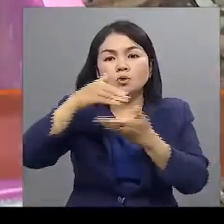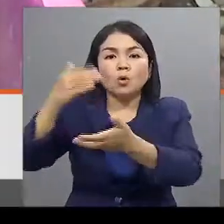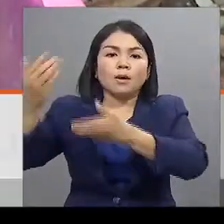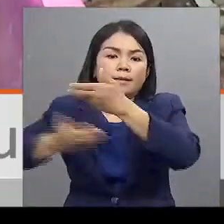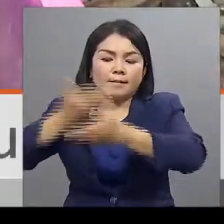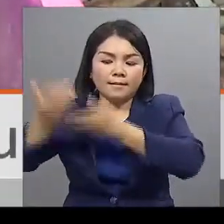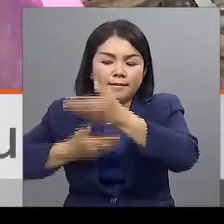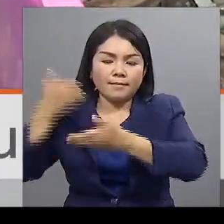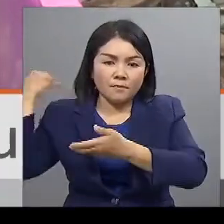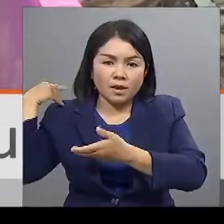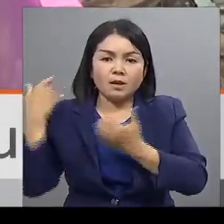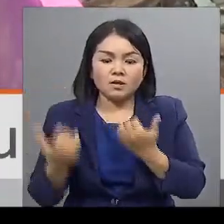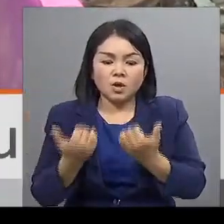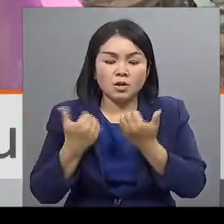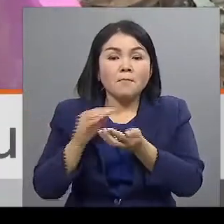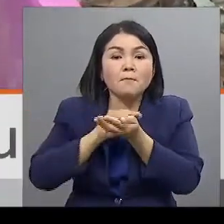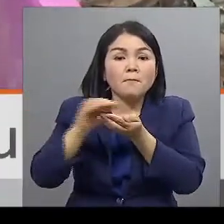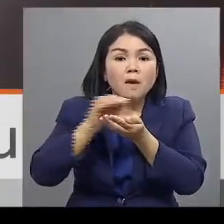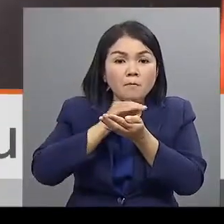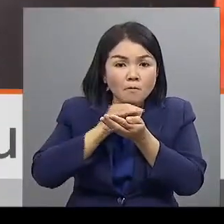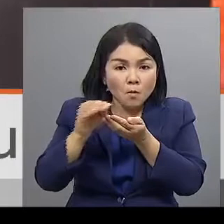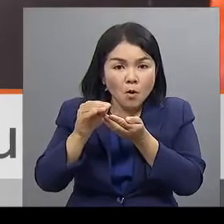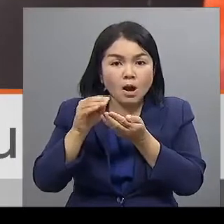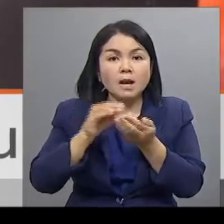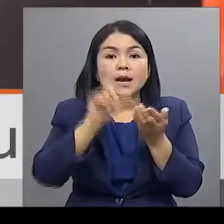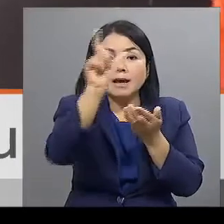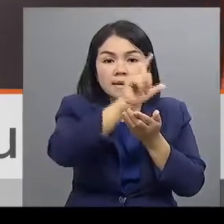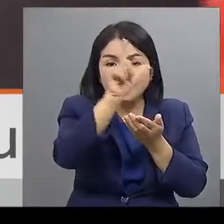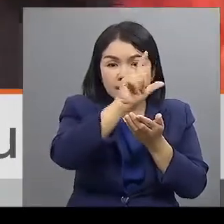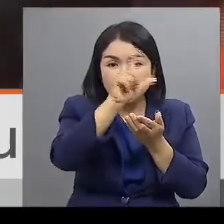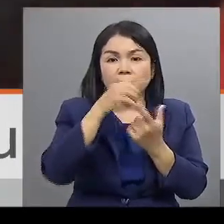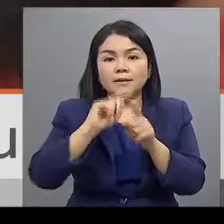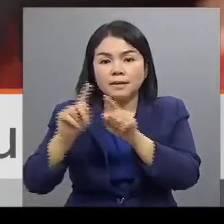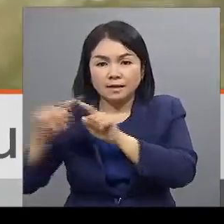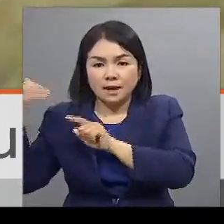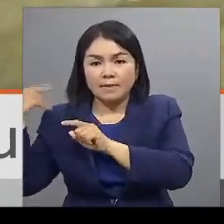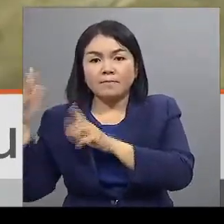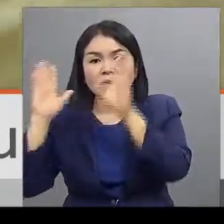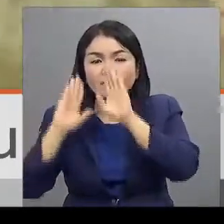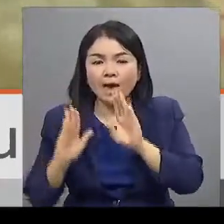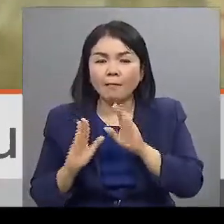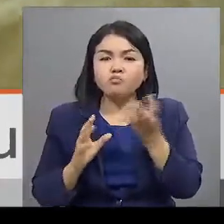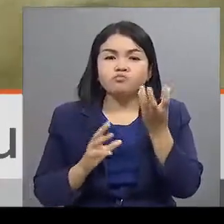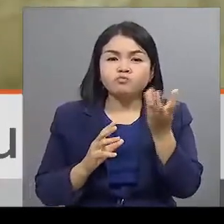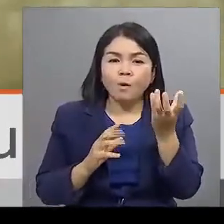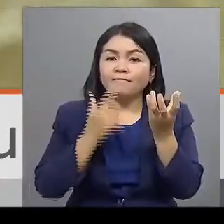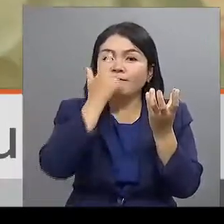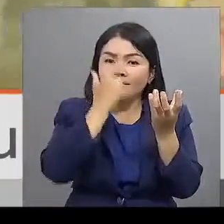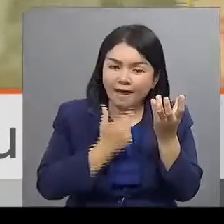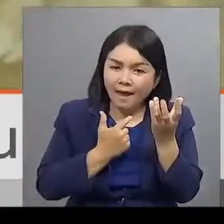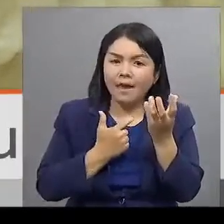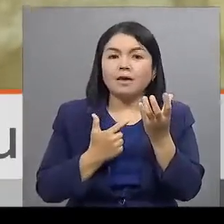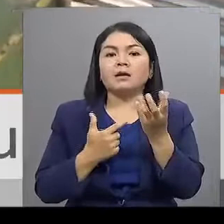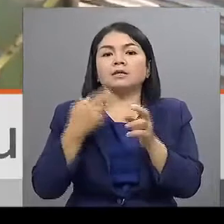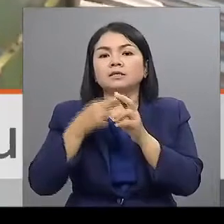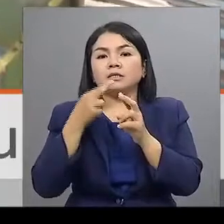ขณะนี้มะม่วงในพื้นที่กำลังออกสู่ตลาดโดยมะม่วงมีทั้งพันธุ์อาทูแดงจักรพรรดิพันธุ์จิ่นหวงหรือเ